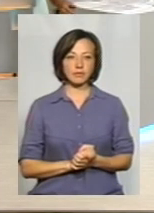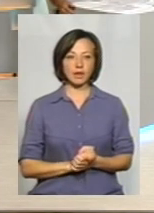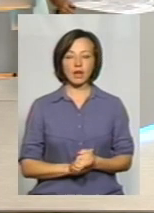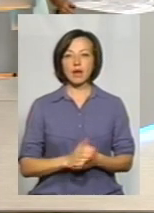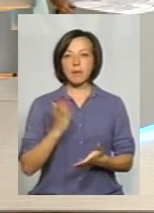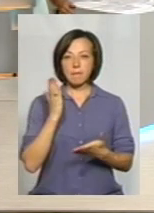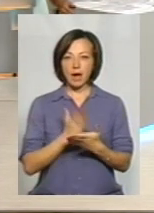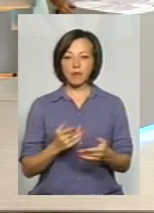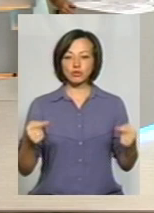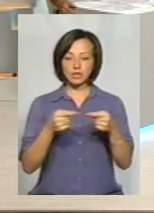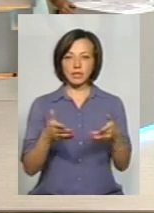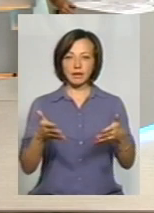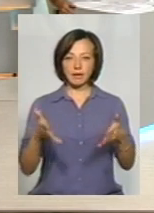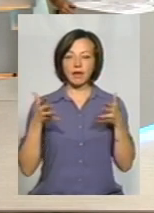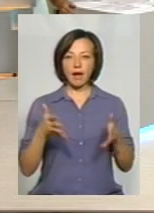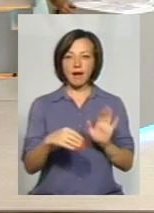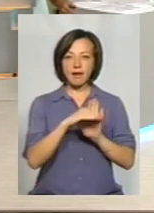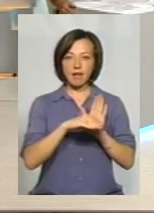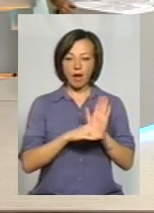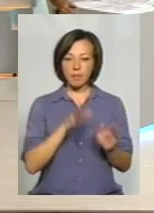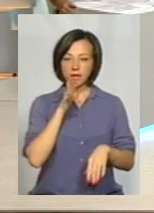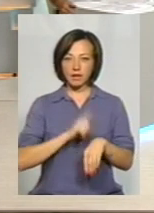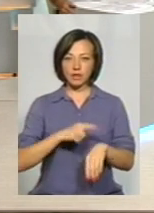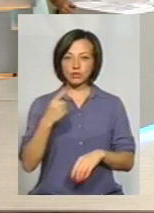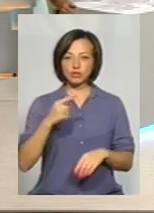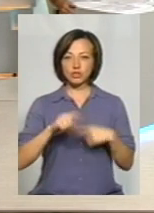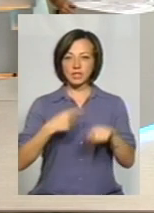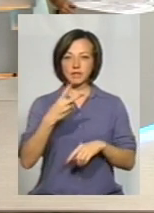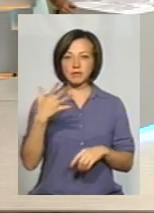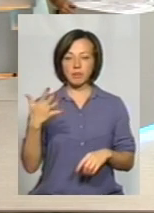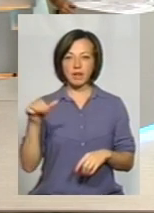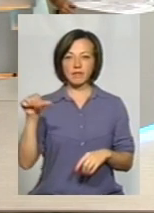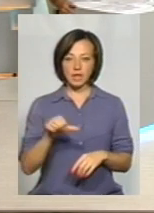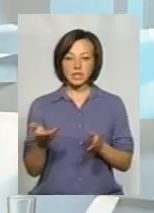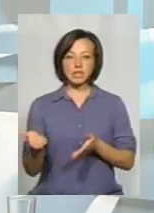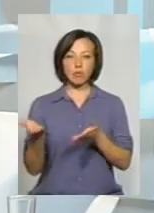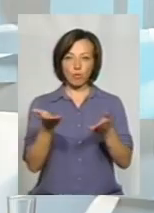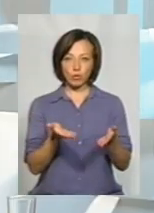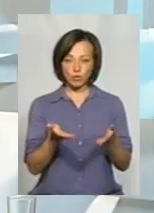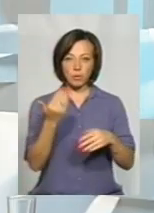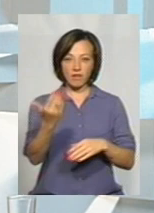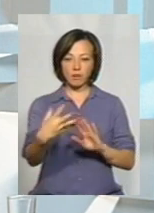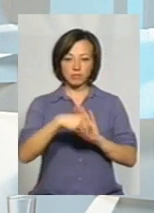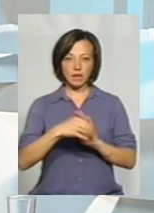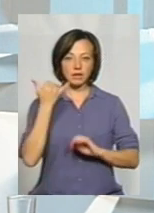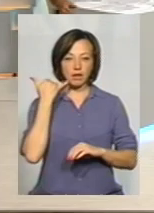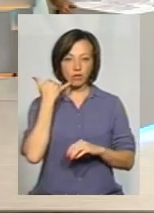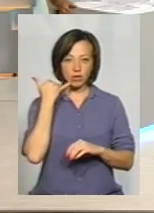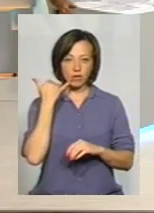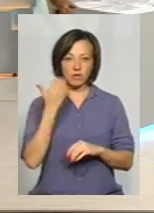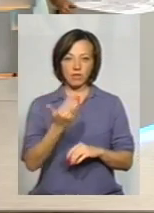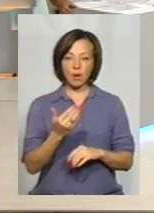чіткий регламент і таймінг. Через 25 хвилин запропонуємо вам долучитись до розмови телефоном. Пане Петре,